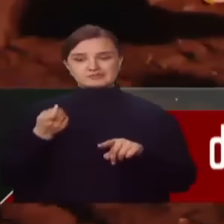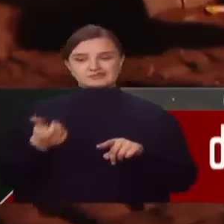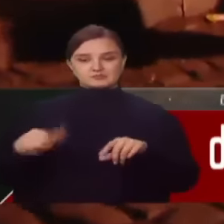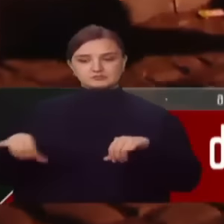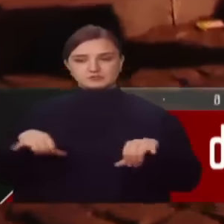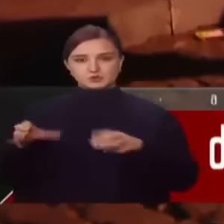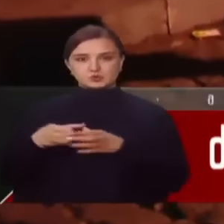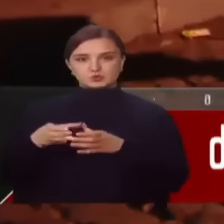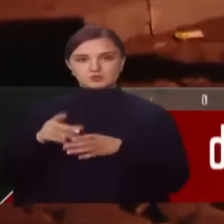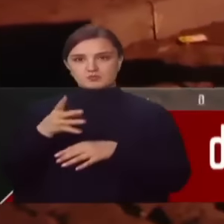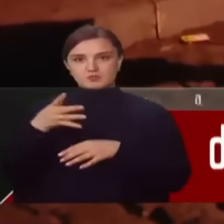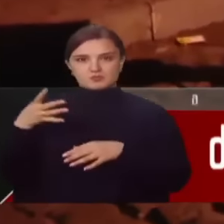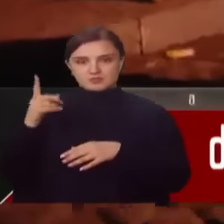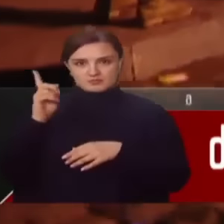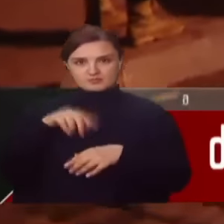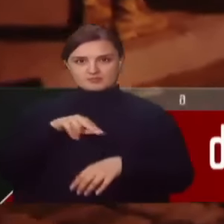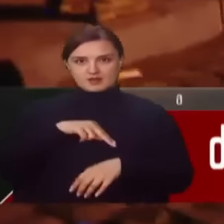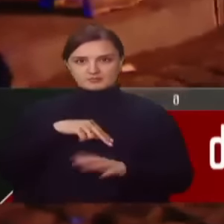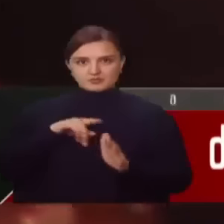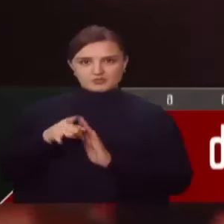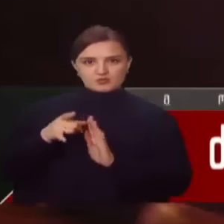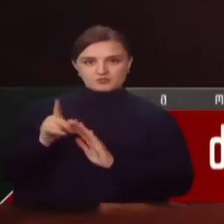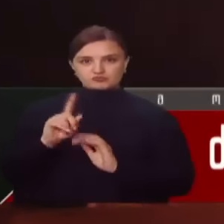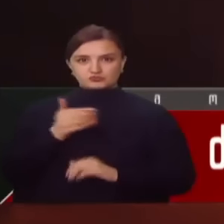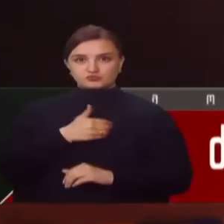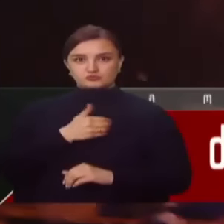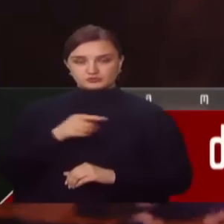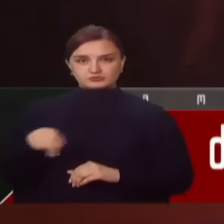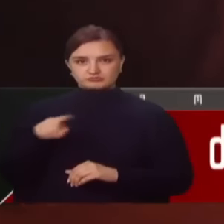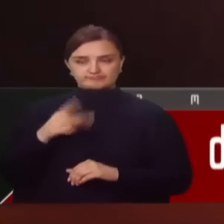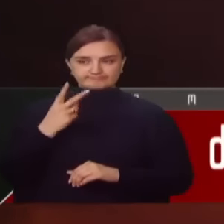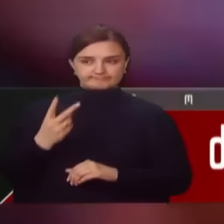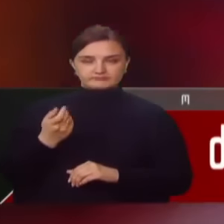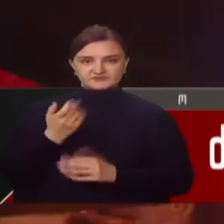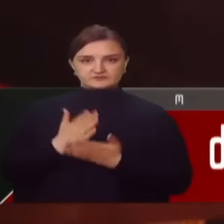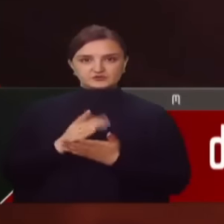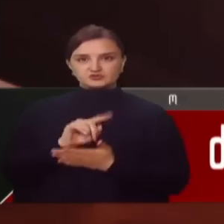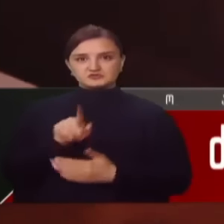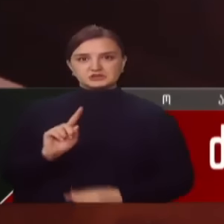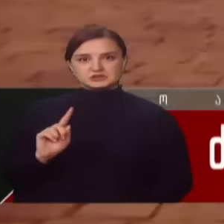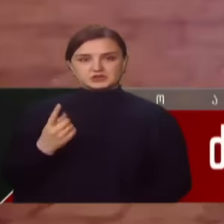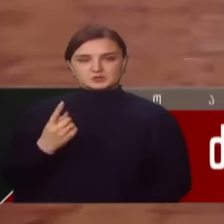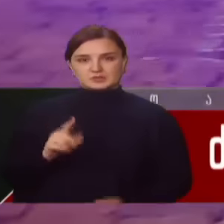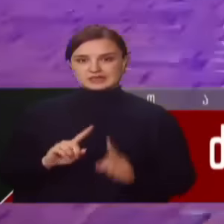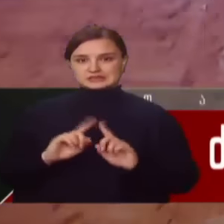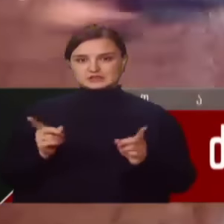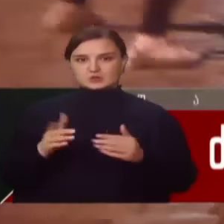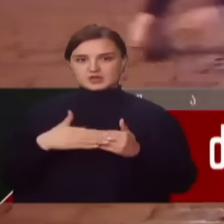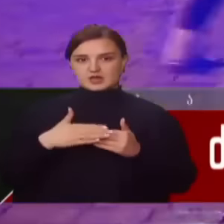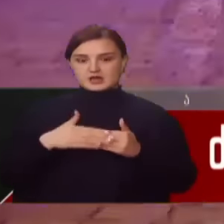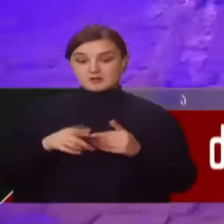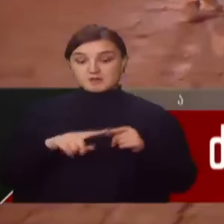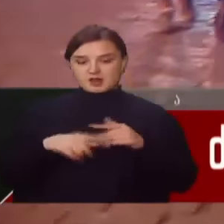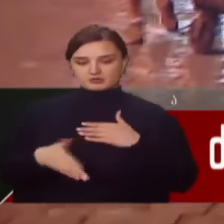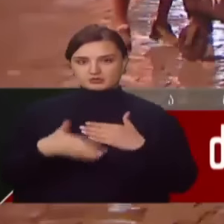ჯგუფების პარლამენტის შენობაზე კარგად ორგანიზებული იერიში მიაქვთ, ალბათ ლეგიტიმურად ჩნდება შეკითხვა, რატომ? განსაკუთრებით კარს მომდგარი